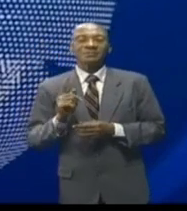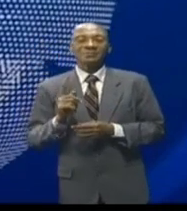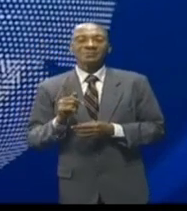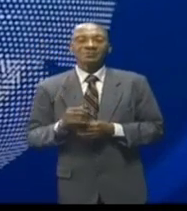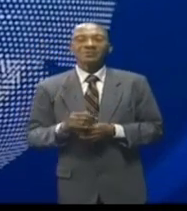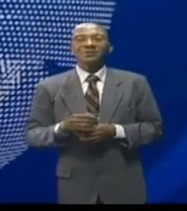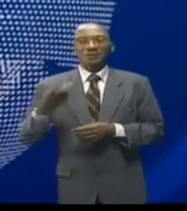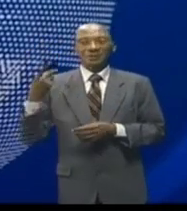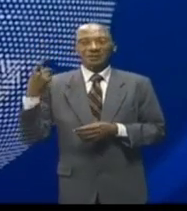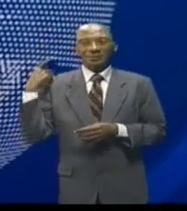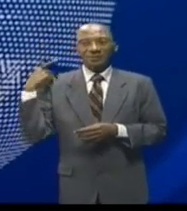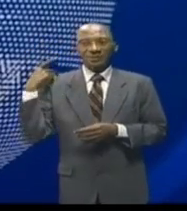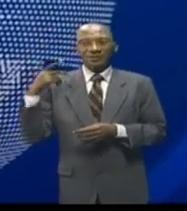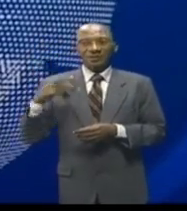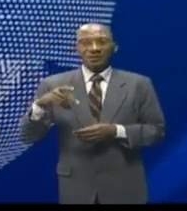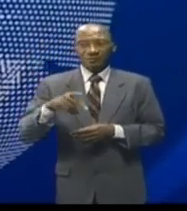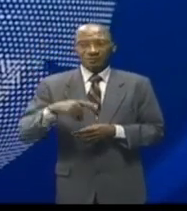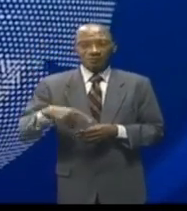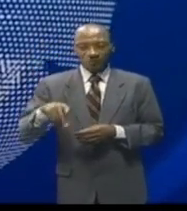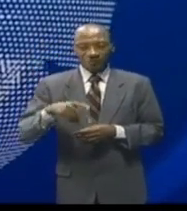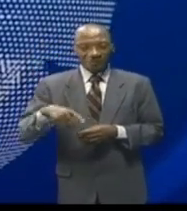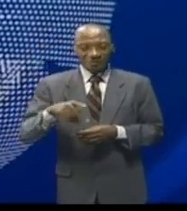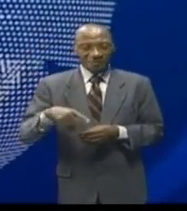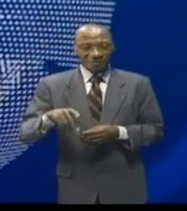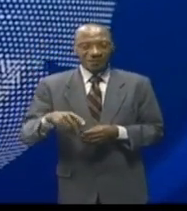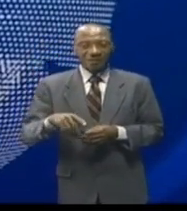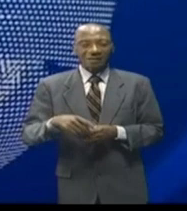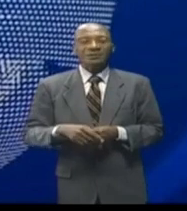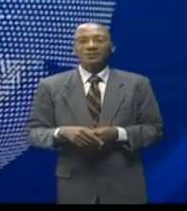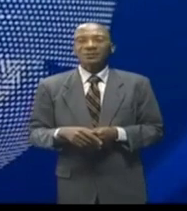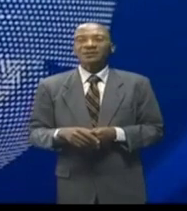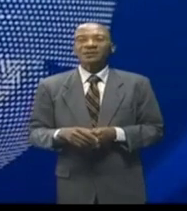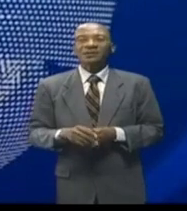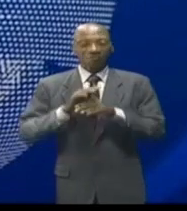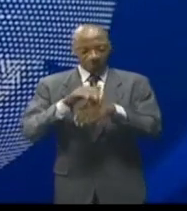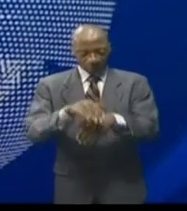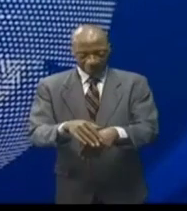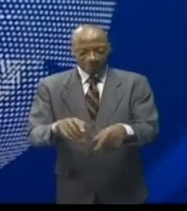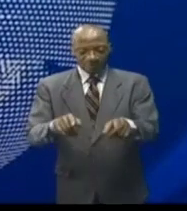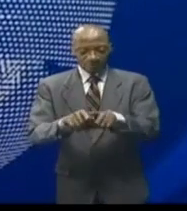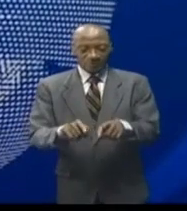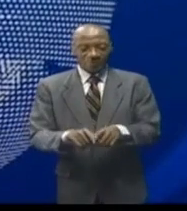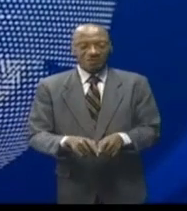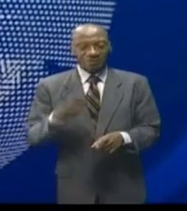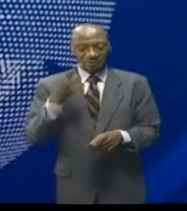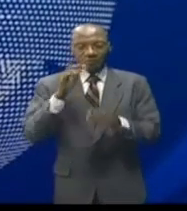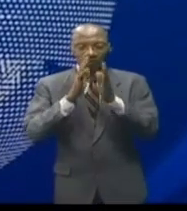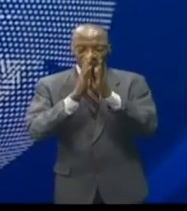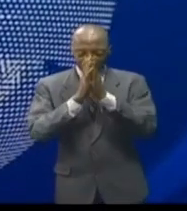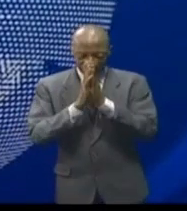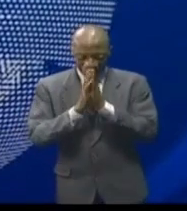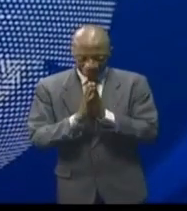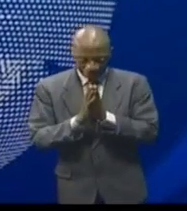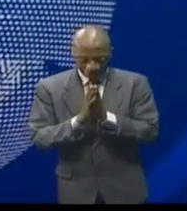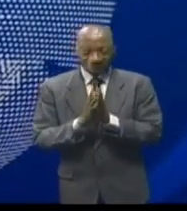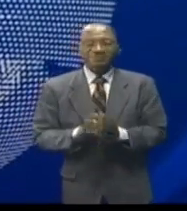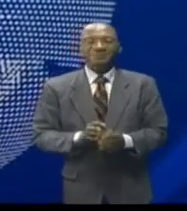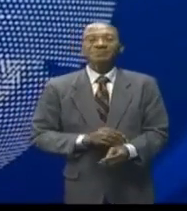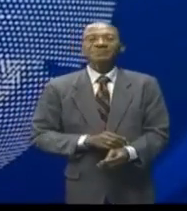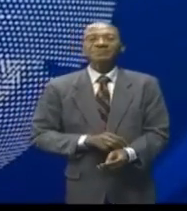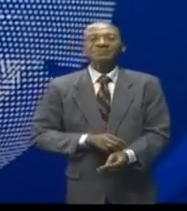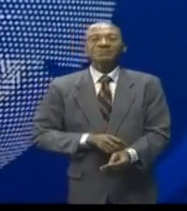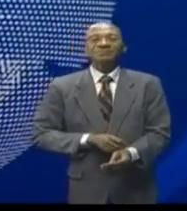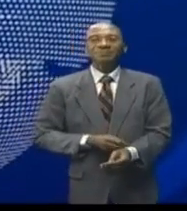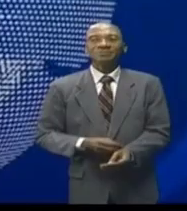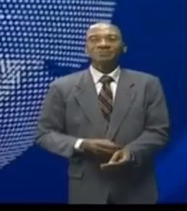provinciales qui étaient également présent à ce rendez-vous de prière chez Coco Lumba reportage Diane